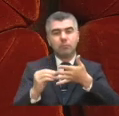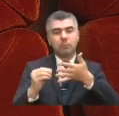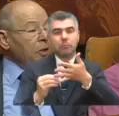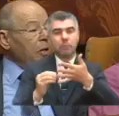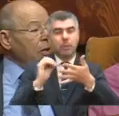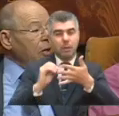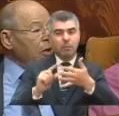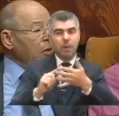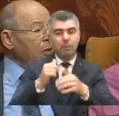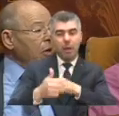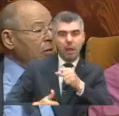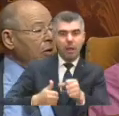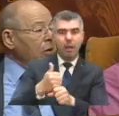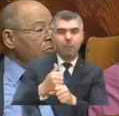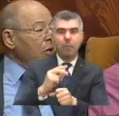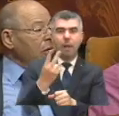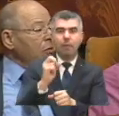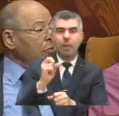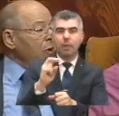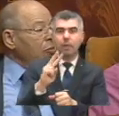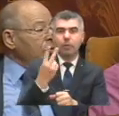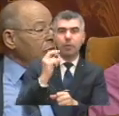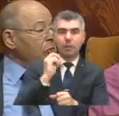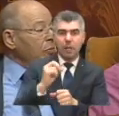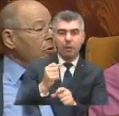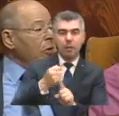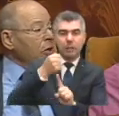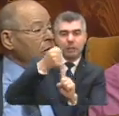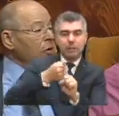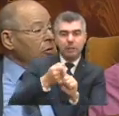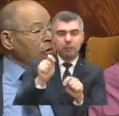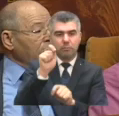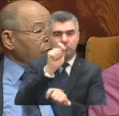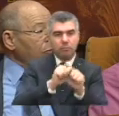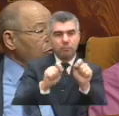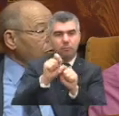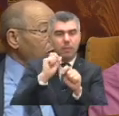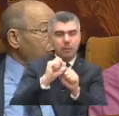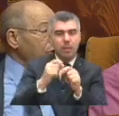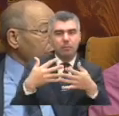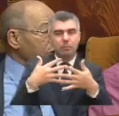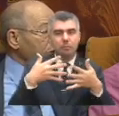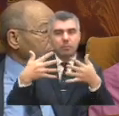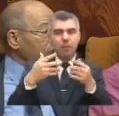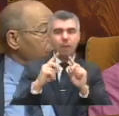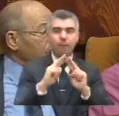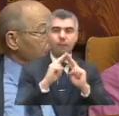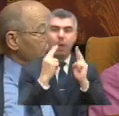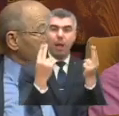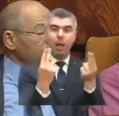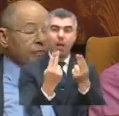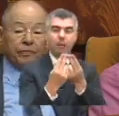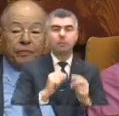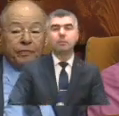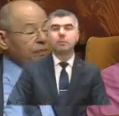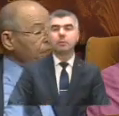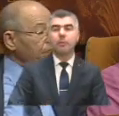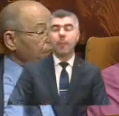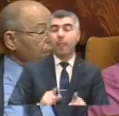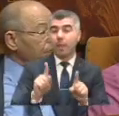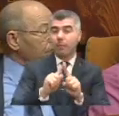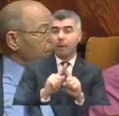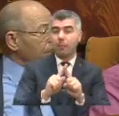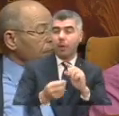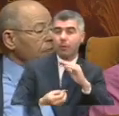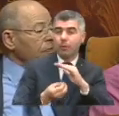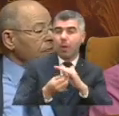الخاص بسنة 2022 المنجز من طرف منظمة الشفافية الدولية. وما دام أن الفساد يبقى